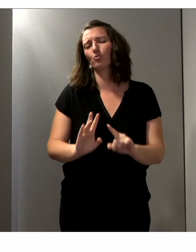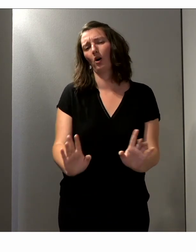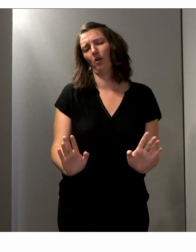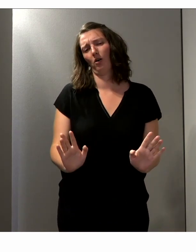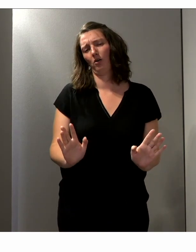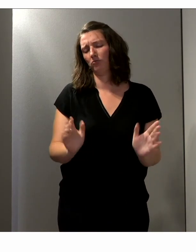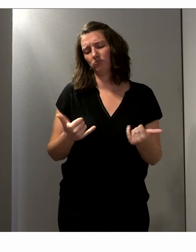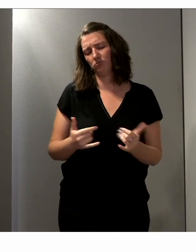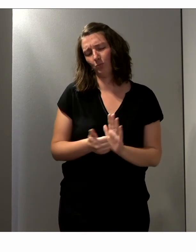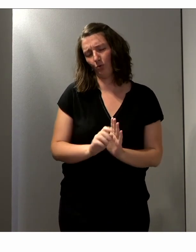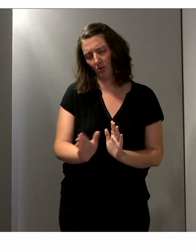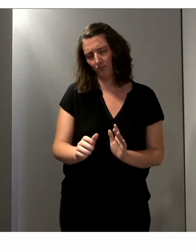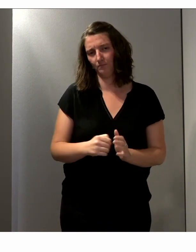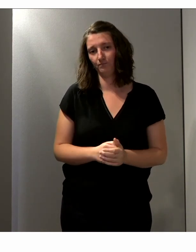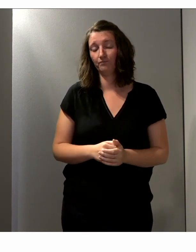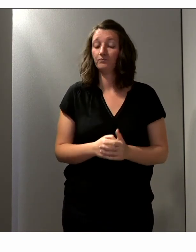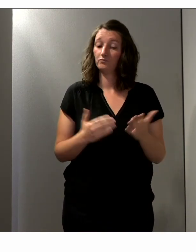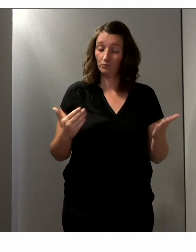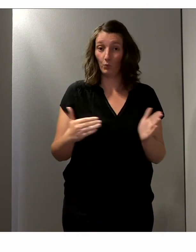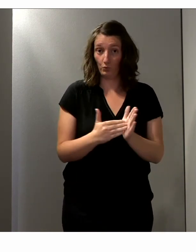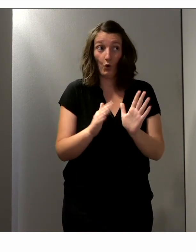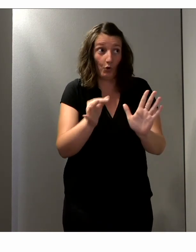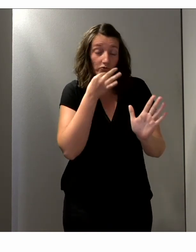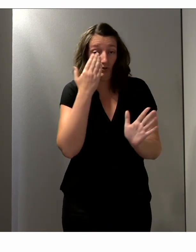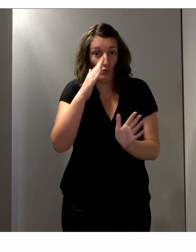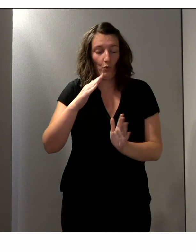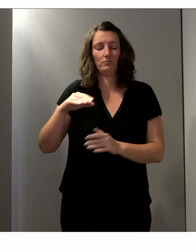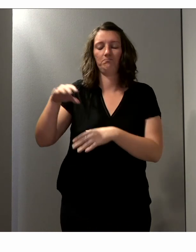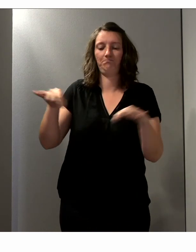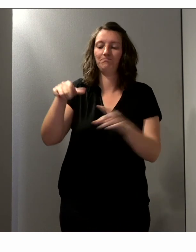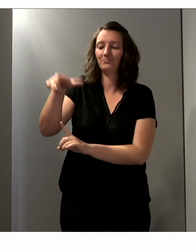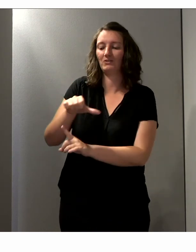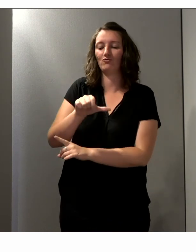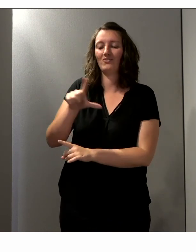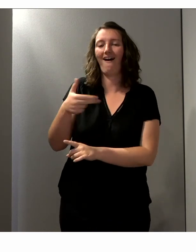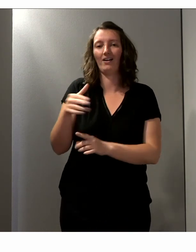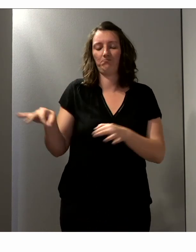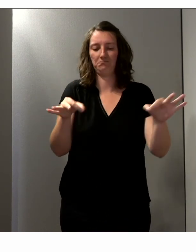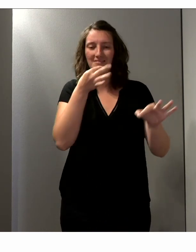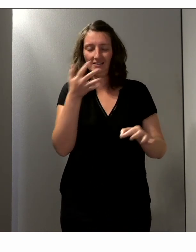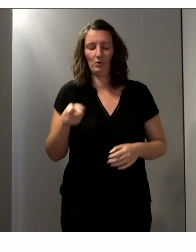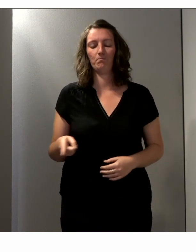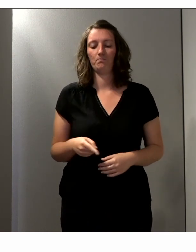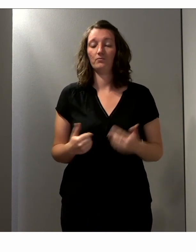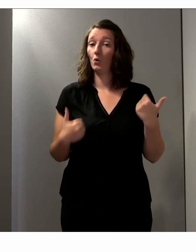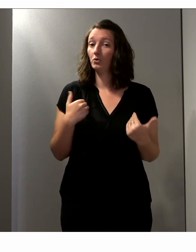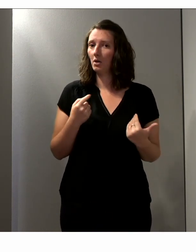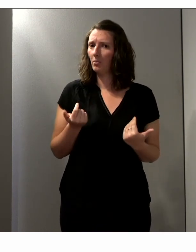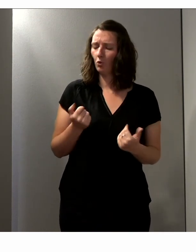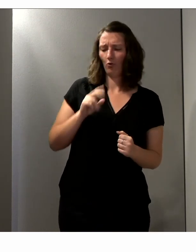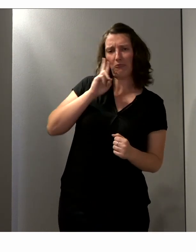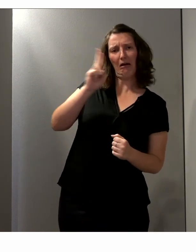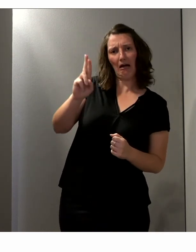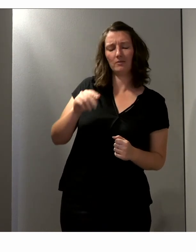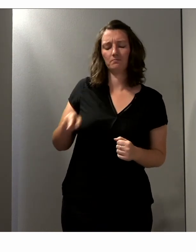évidemment. J'ai encore, là, je prends encore une fois, hein, à la volée. Hein. J'ai Alain qui me dit, alors, handicap moins connu, hein, qui